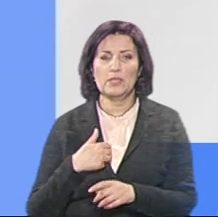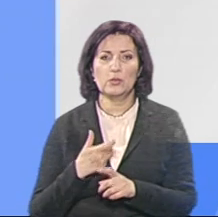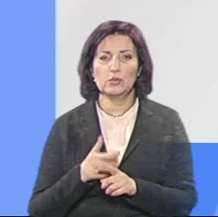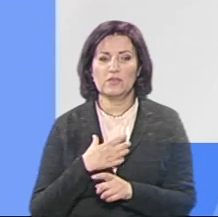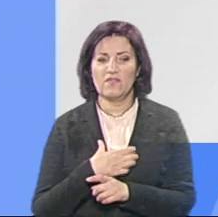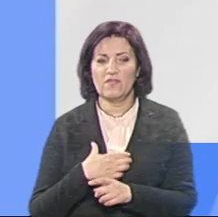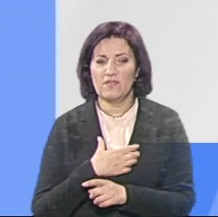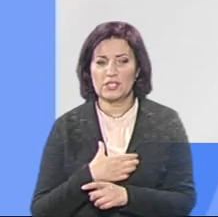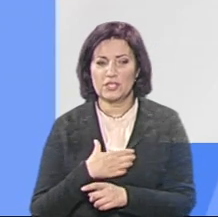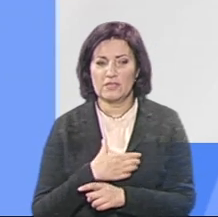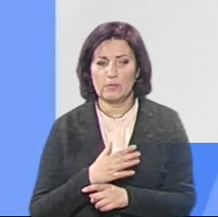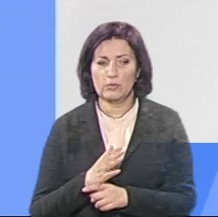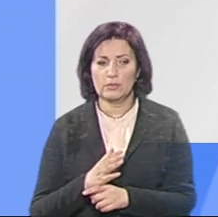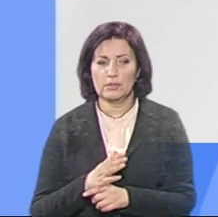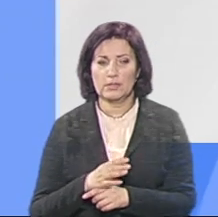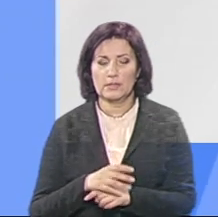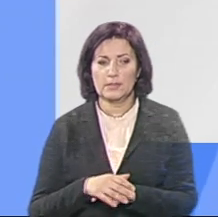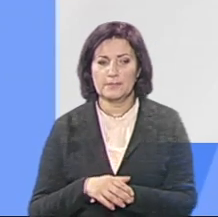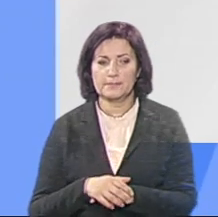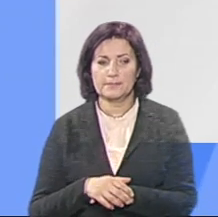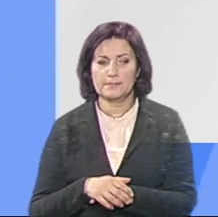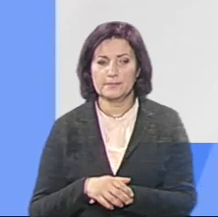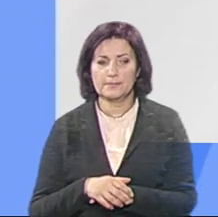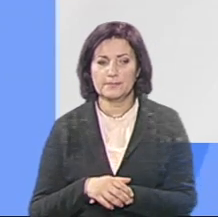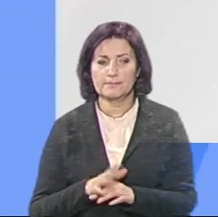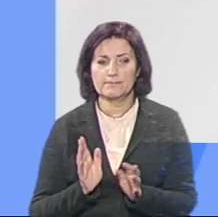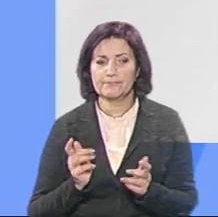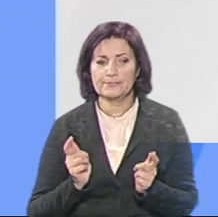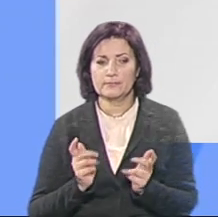суд у Єфремова. Чого так тримають тут?